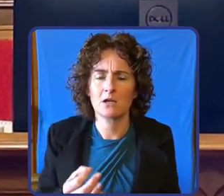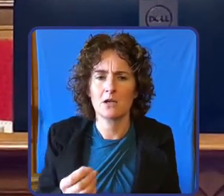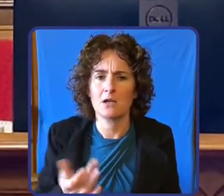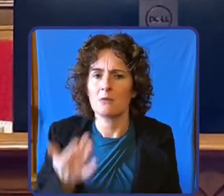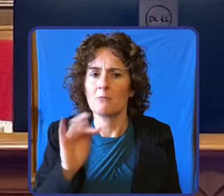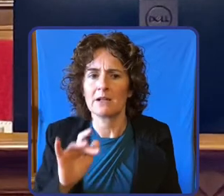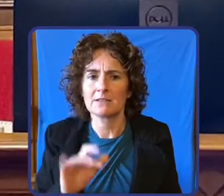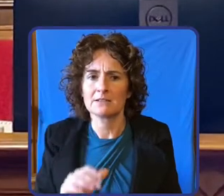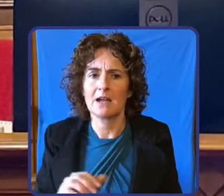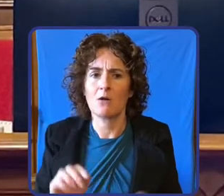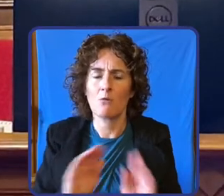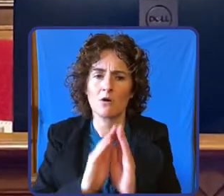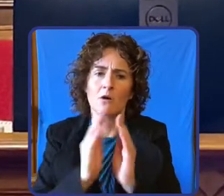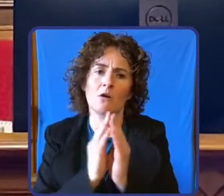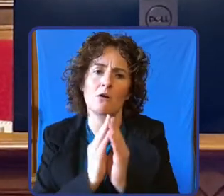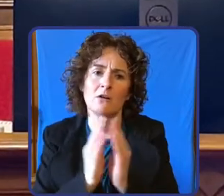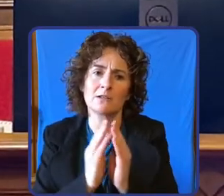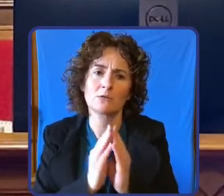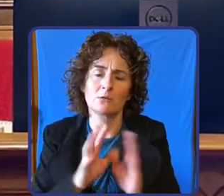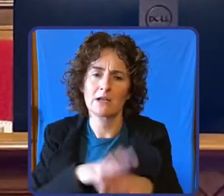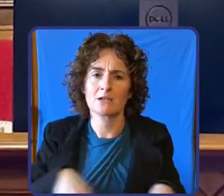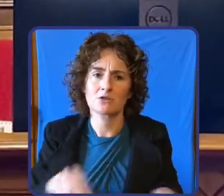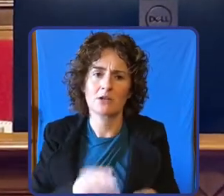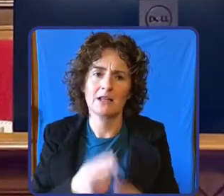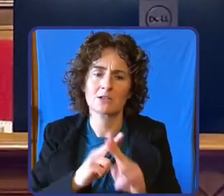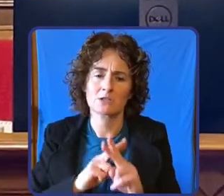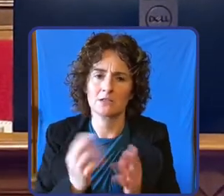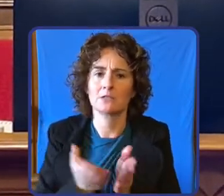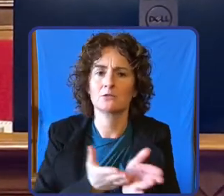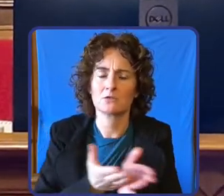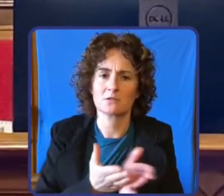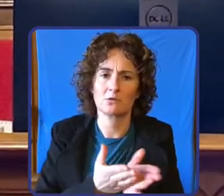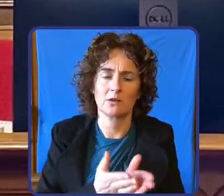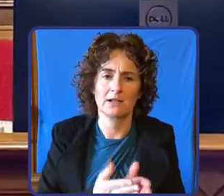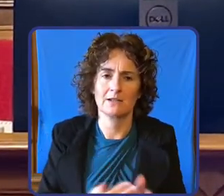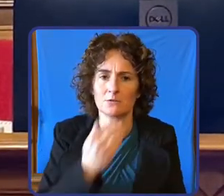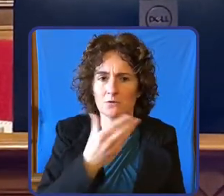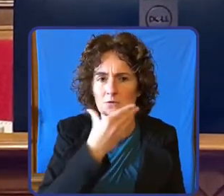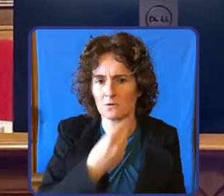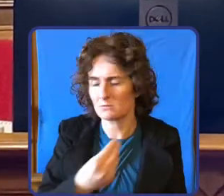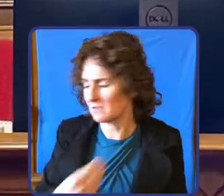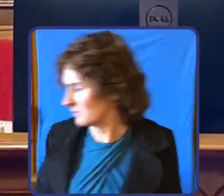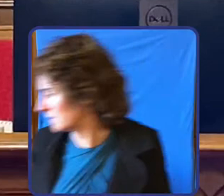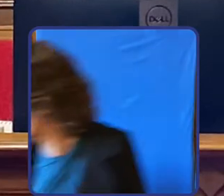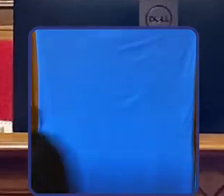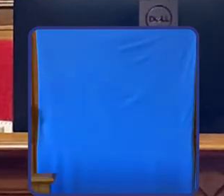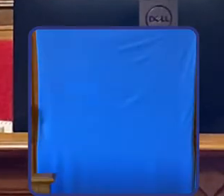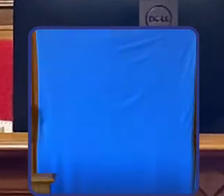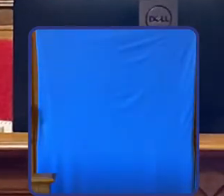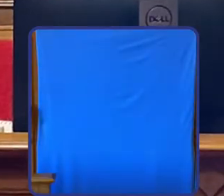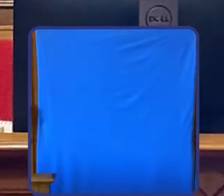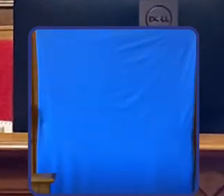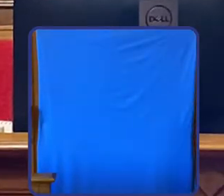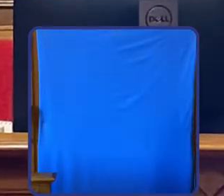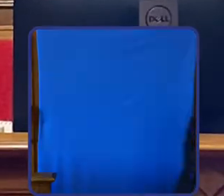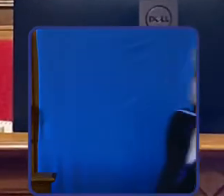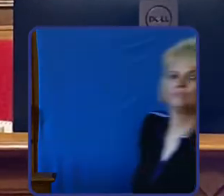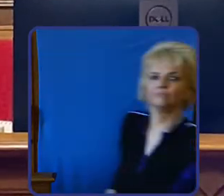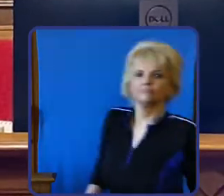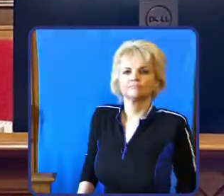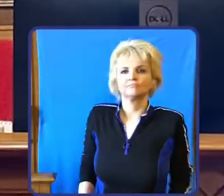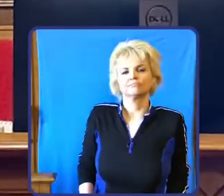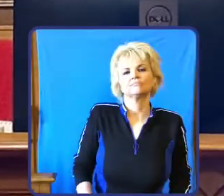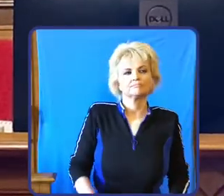és Gyermekjóléti Szolgálat. Rendben, köszönöm szépen. Rengeteget szoktunk kommunikálni erről, de akkor ránézünk majd is,